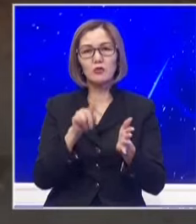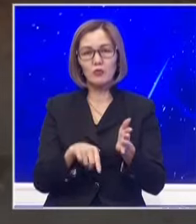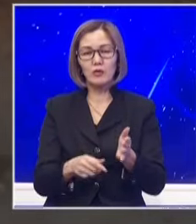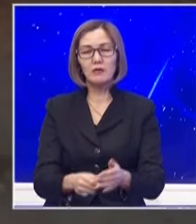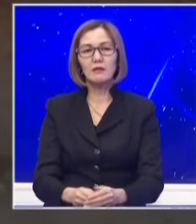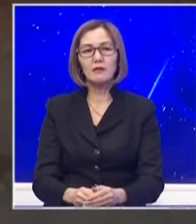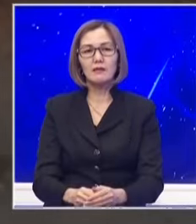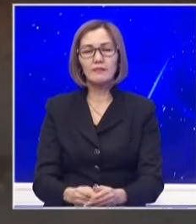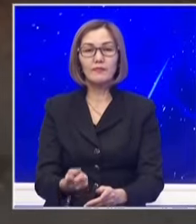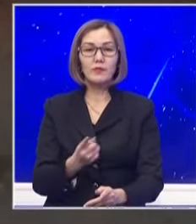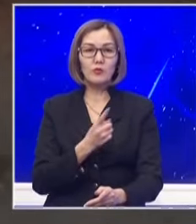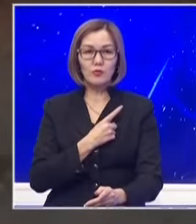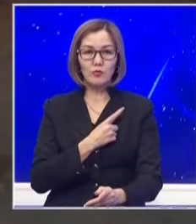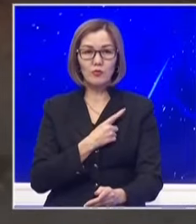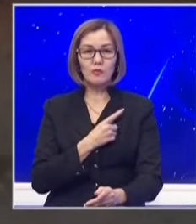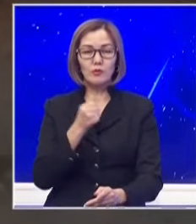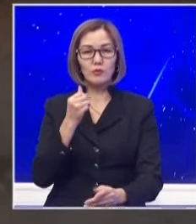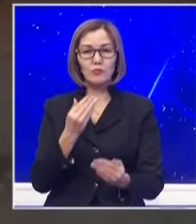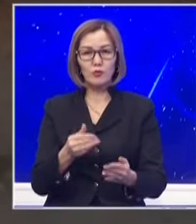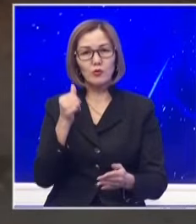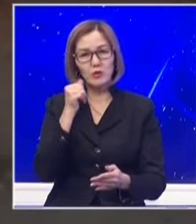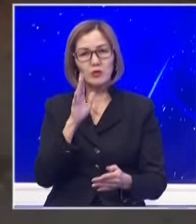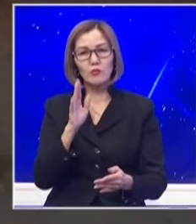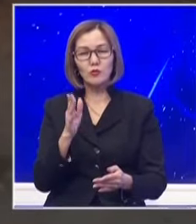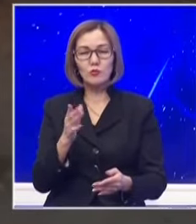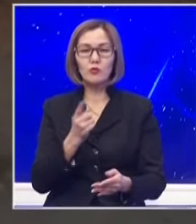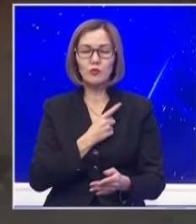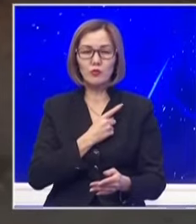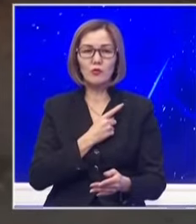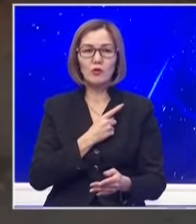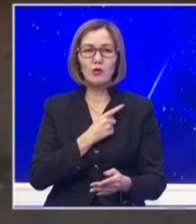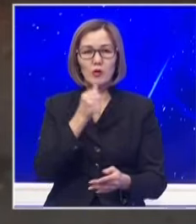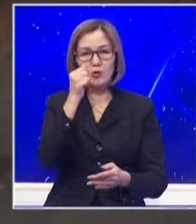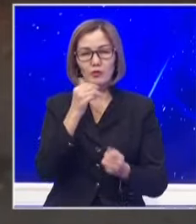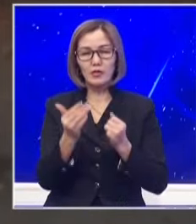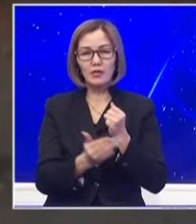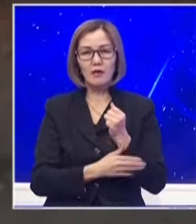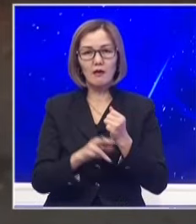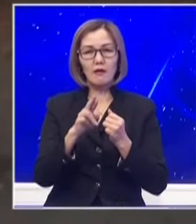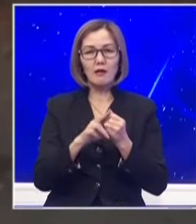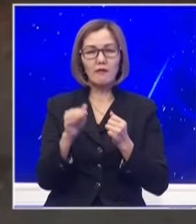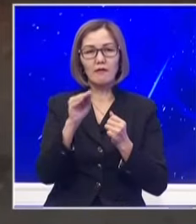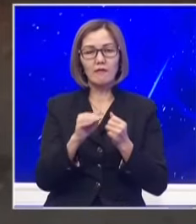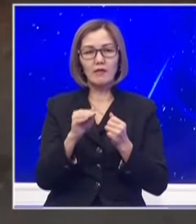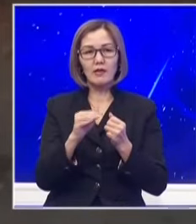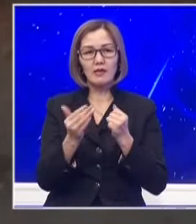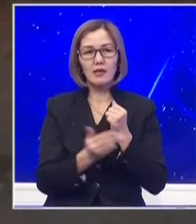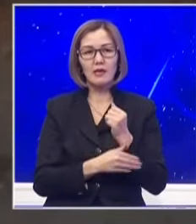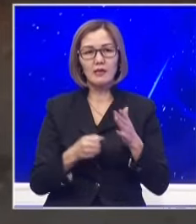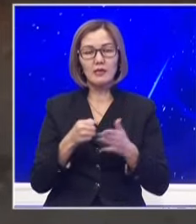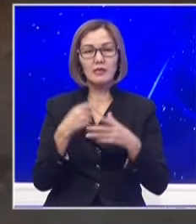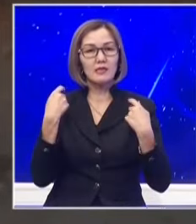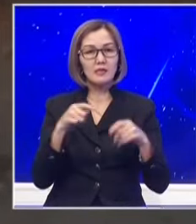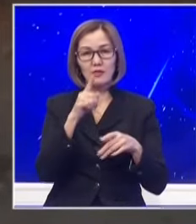Міне болды, күтіп отырмыз. Бүгін ертең. Мынау енді осы айдың аяғы, келесі январь, февральға дейін, февральдың аяғына дейін